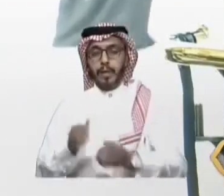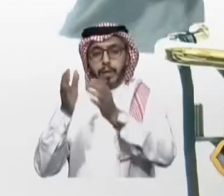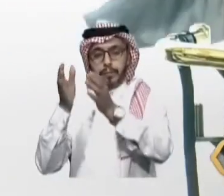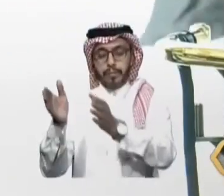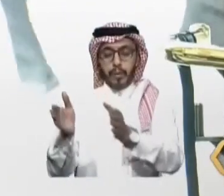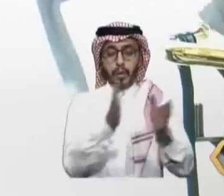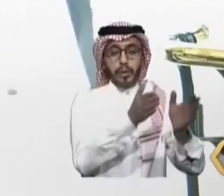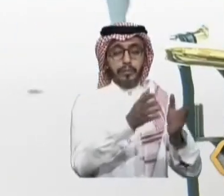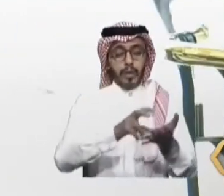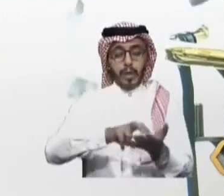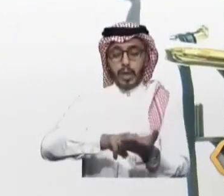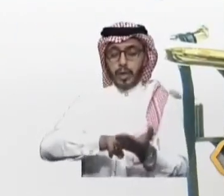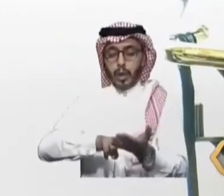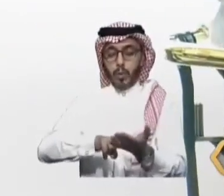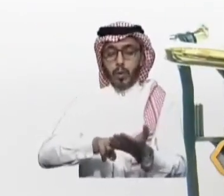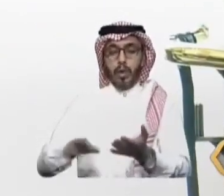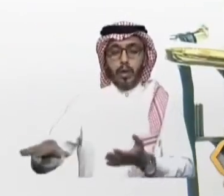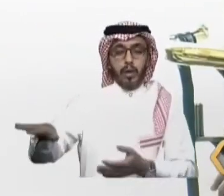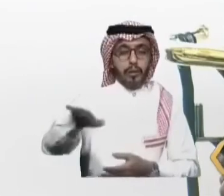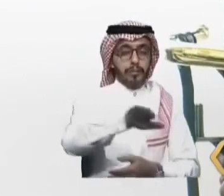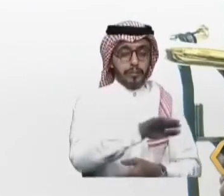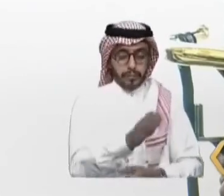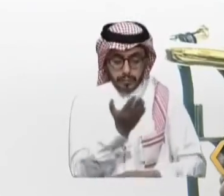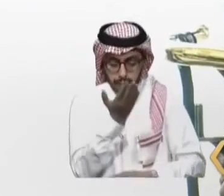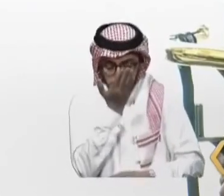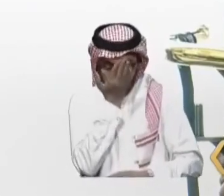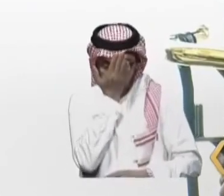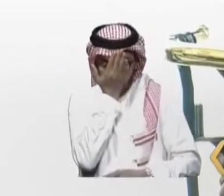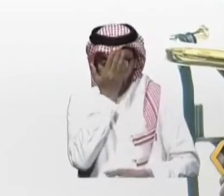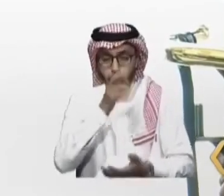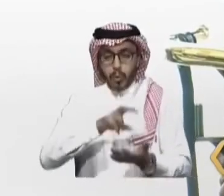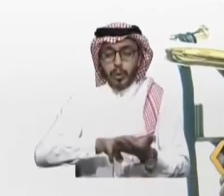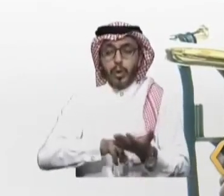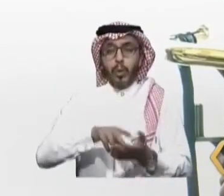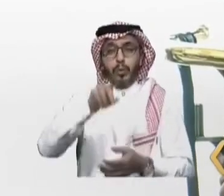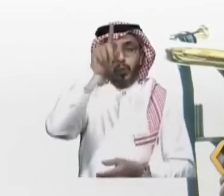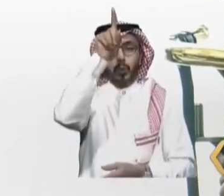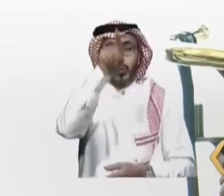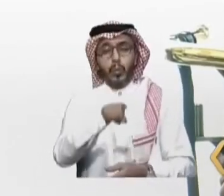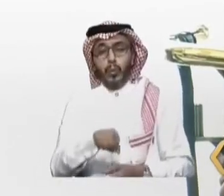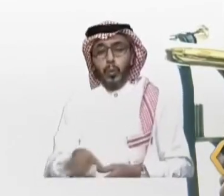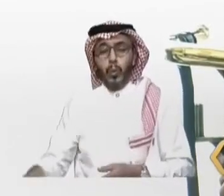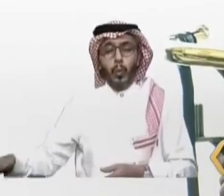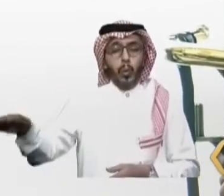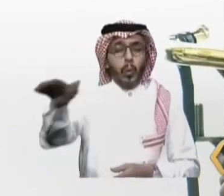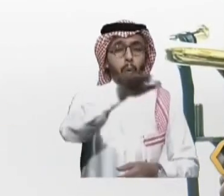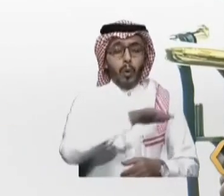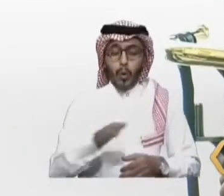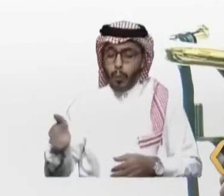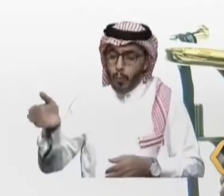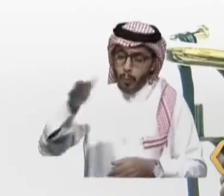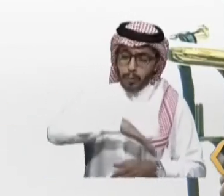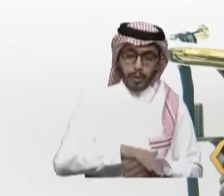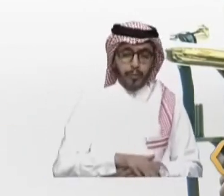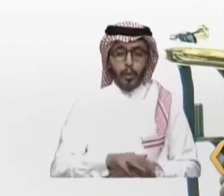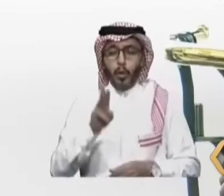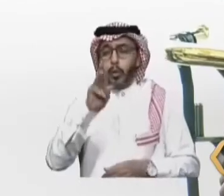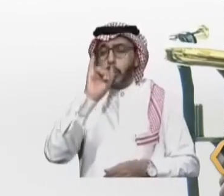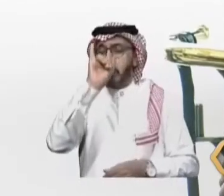بعد، فاتقوا الله عباد الله، واتقوا يوماً ترجعون فيه إلى الله،